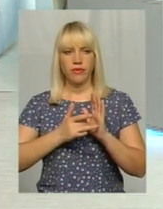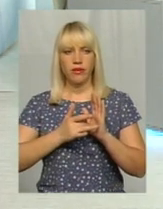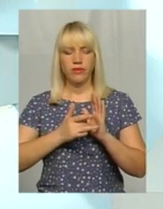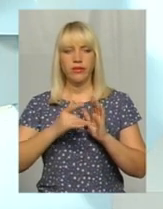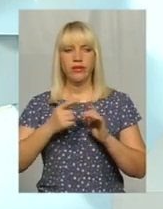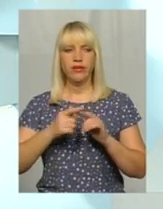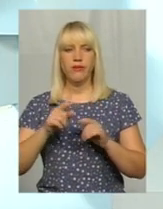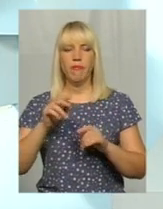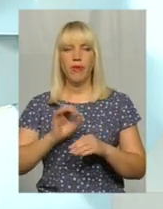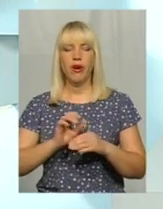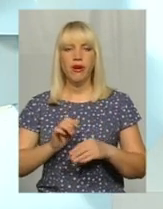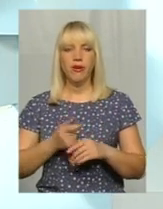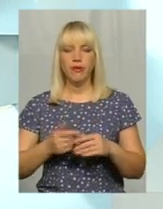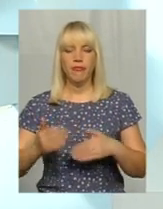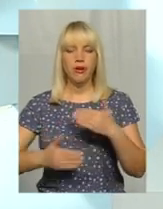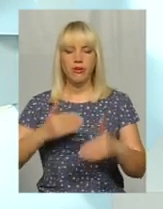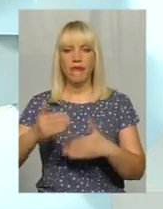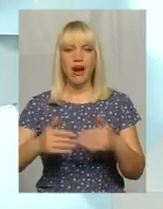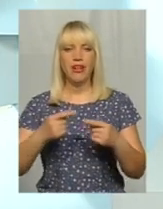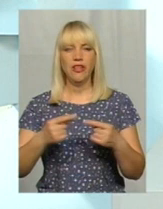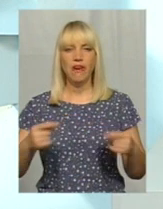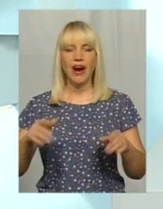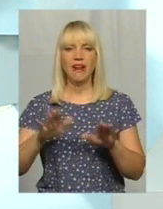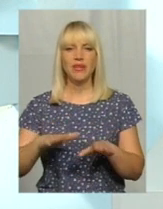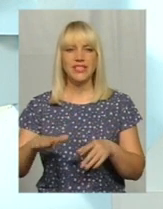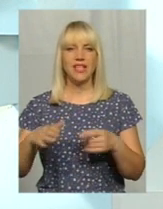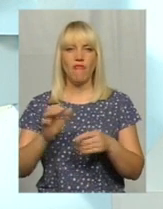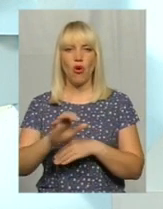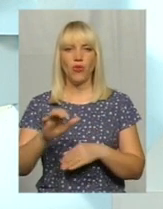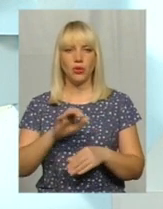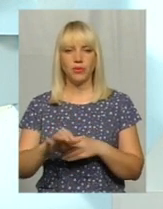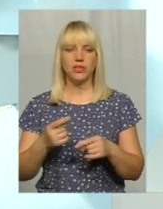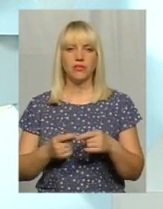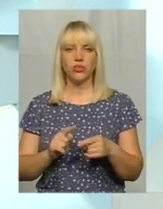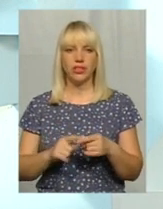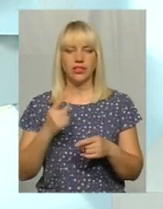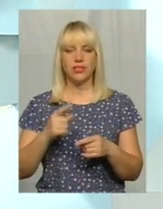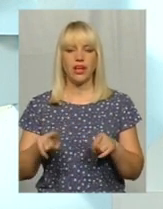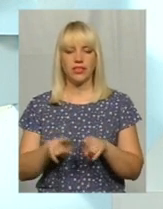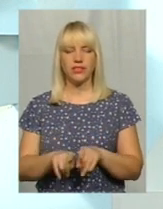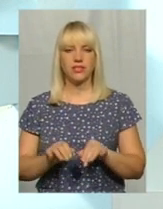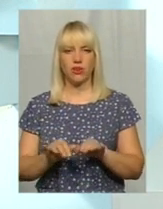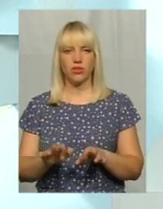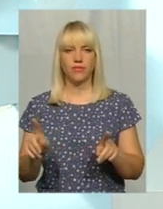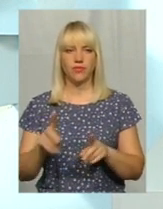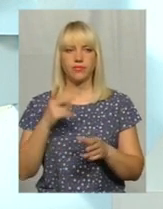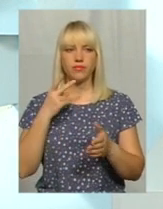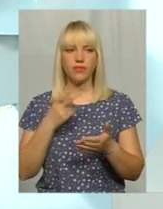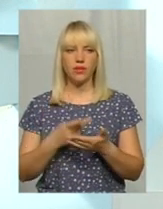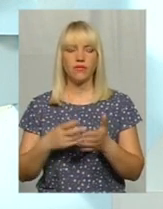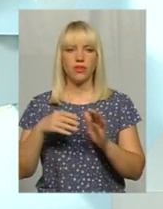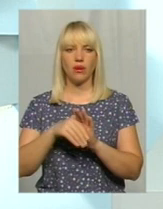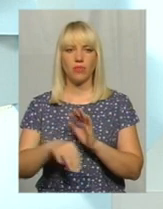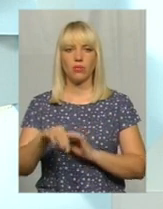позиціювання і просування товарів місцевого виробництва. І одним із таких заходів, який передбачалося в